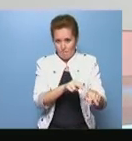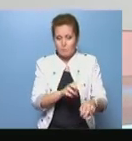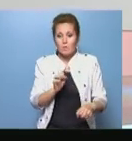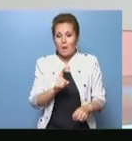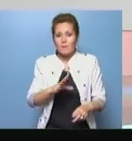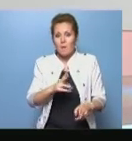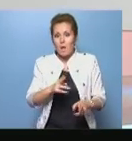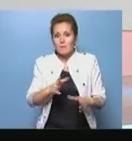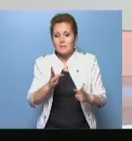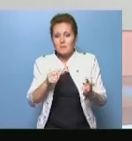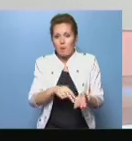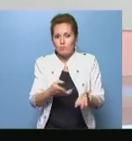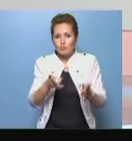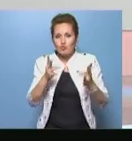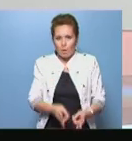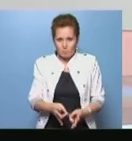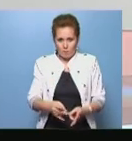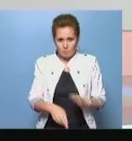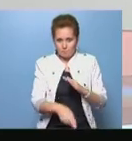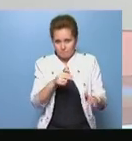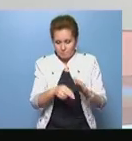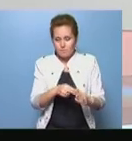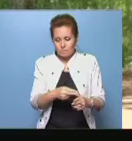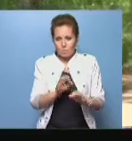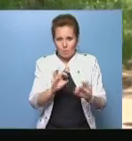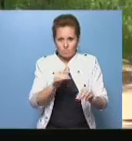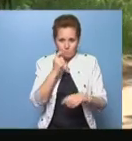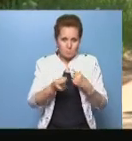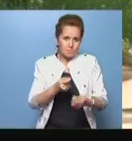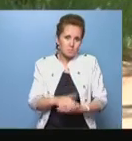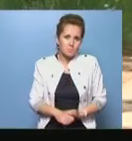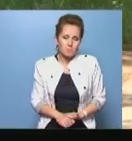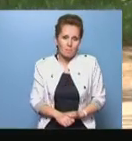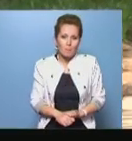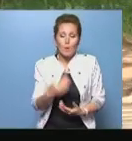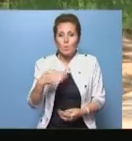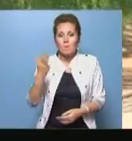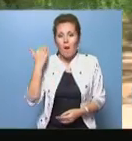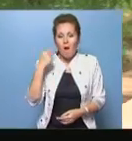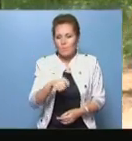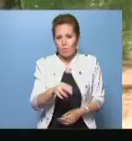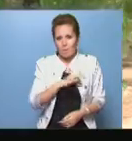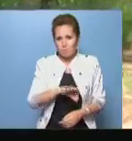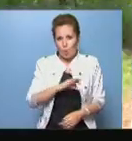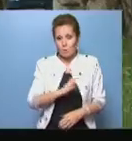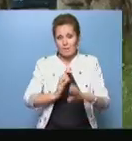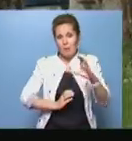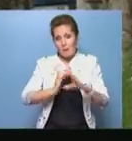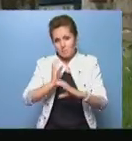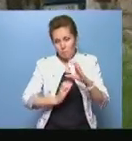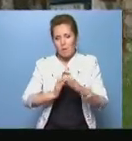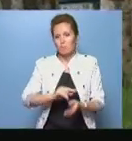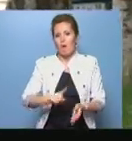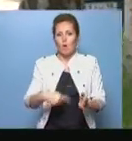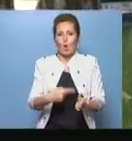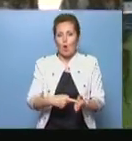Советы велопрофессионалов в нашем следующем сюжете. Он уже давно не пользуется общественным транспортом и по городу